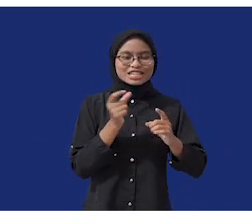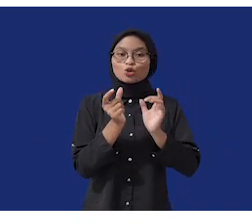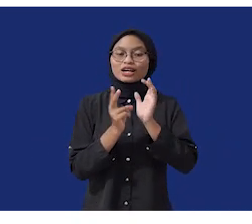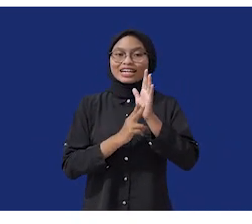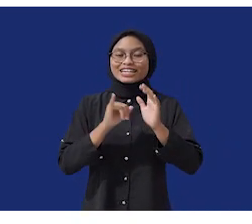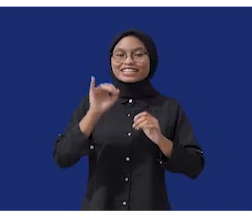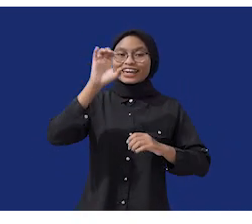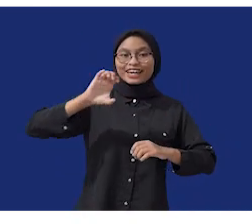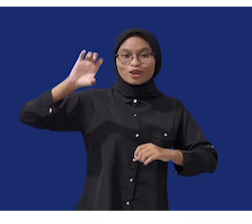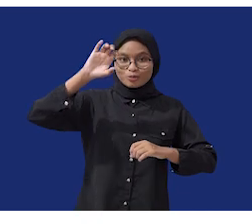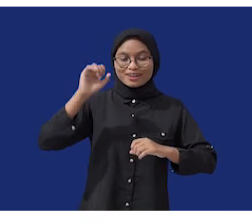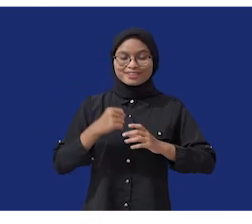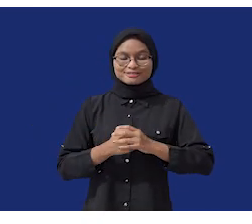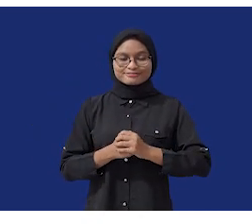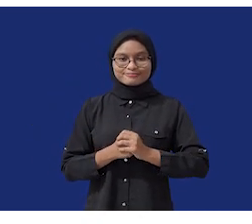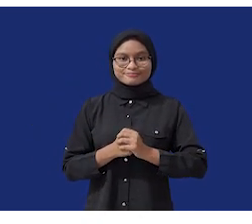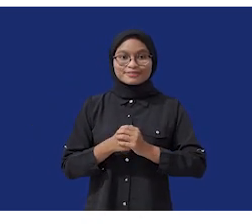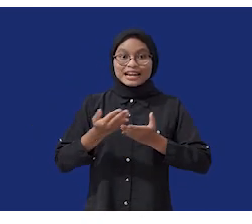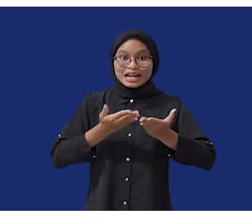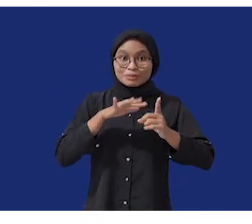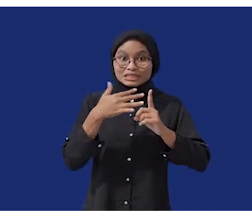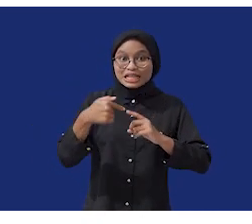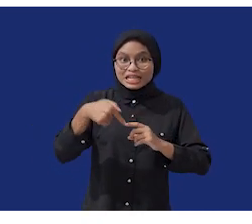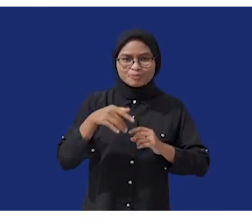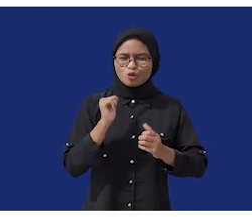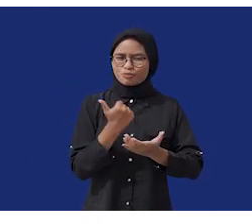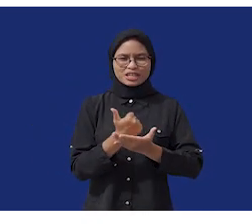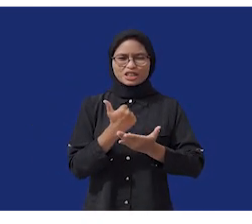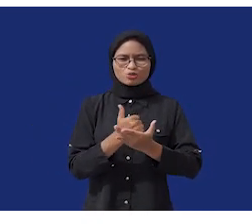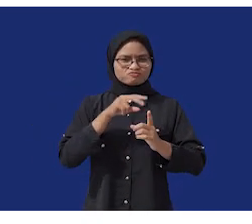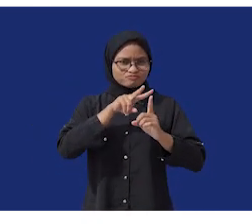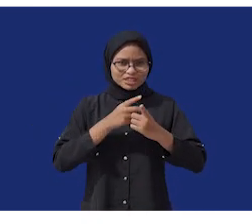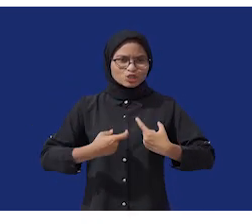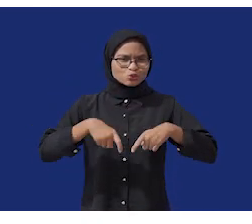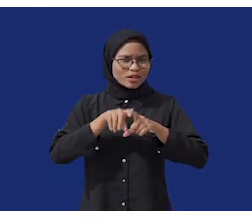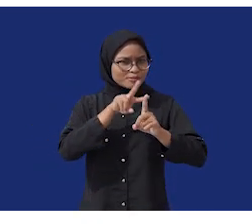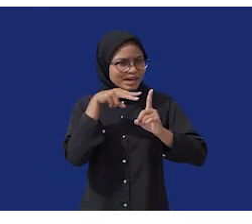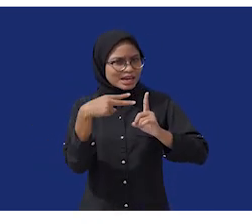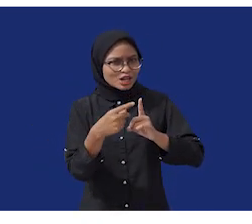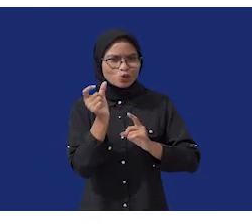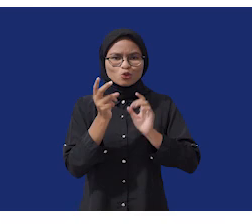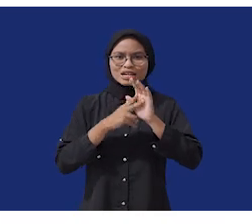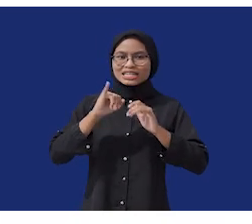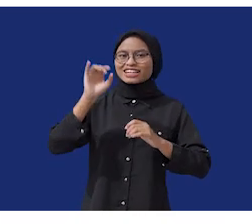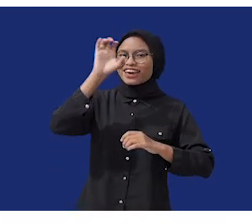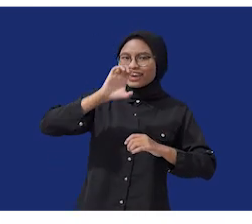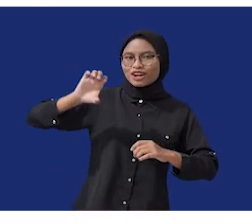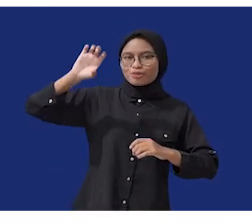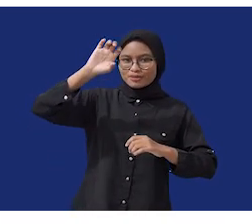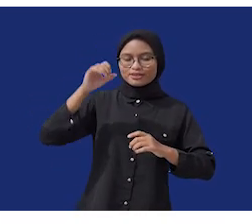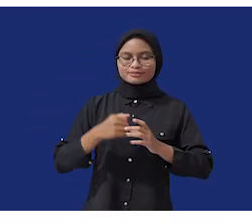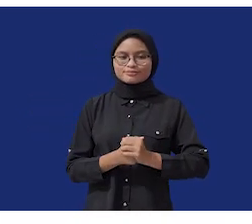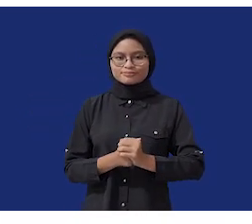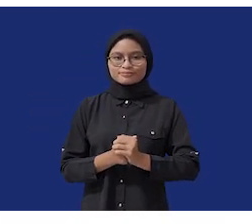dana dari Uni Eropa. Pesan layanan masyarakat ini tidak mencerminkan pandangan Uni Eropa.